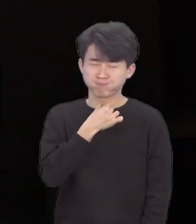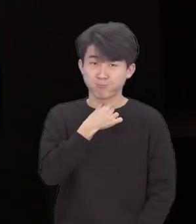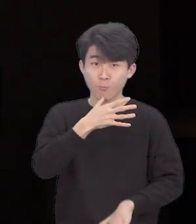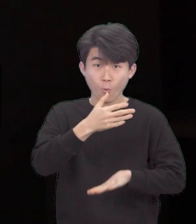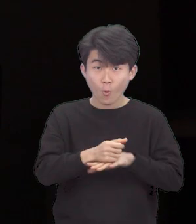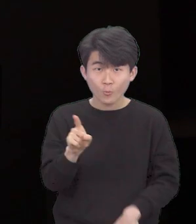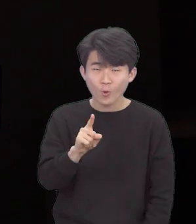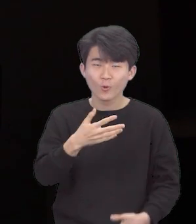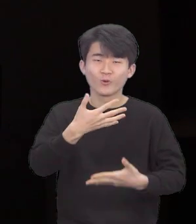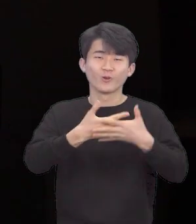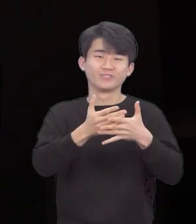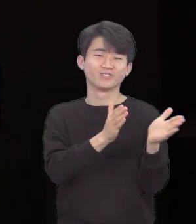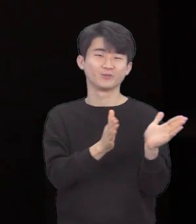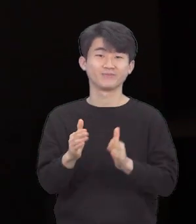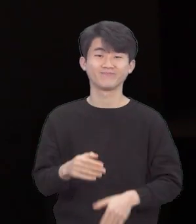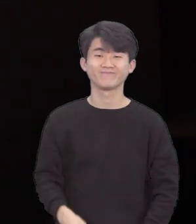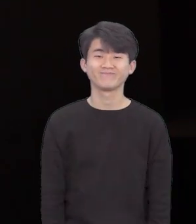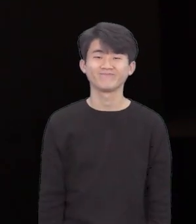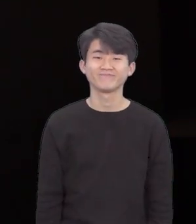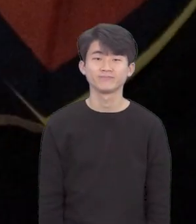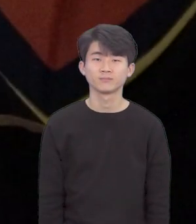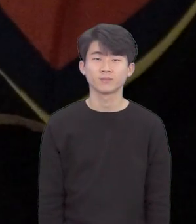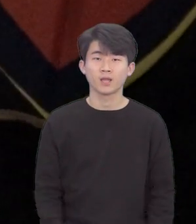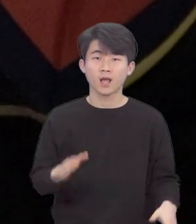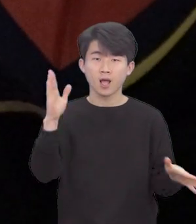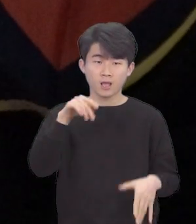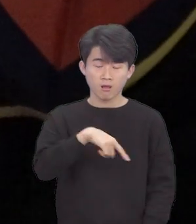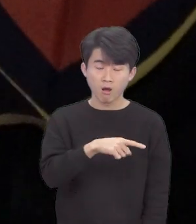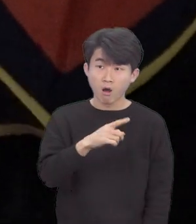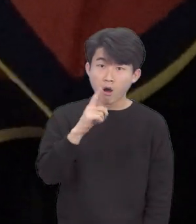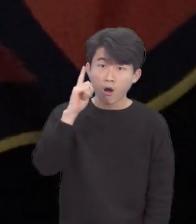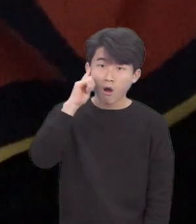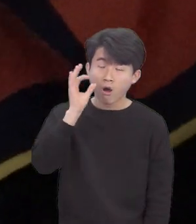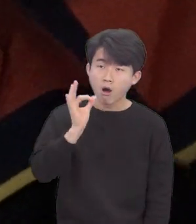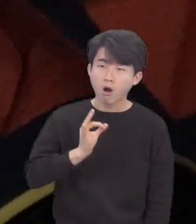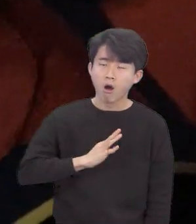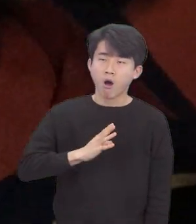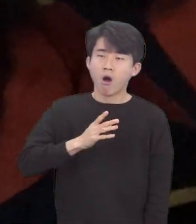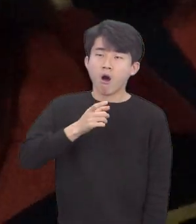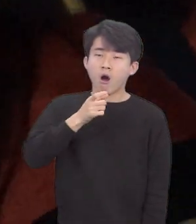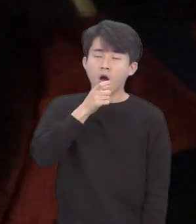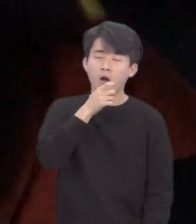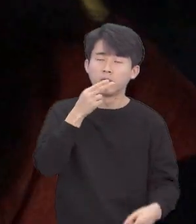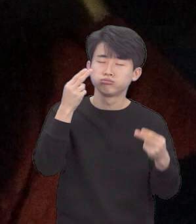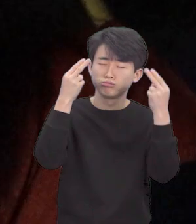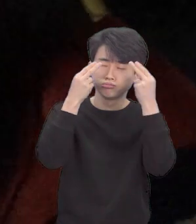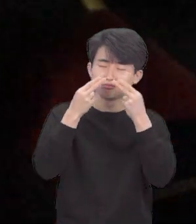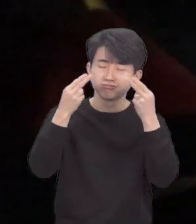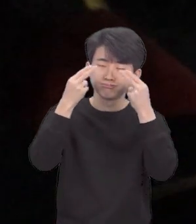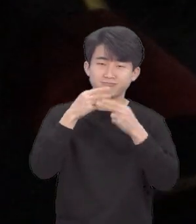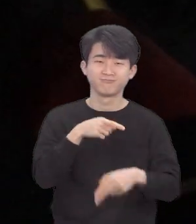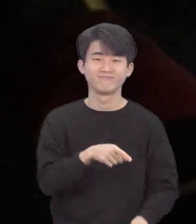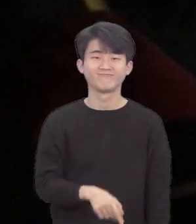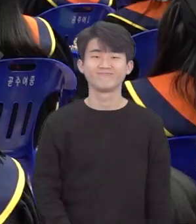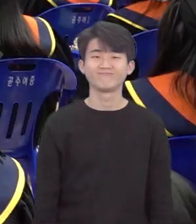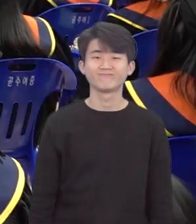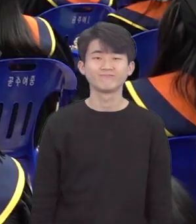진심을 영상으로 준비한 건데요. 뜻밖의 선물에 졸업생들은 금세 눈시울이